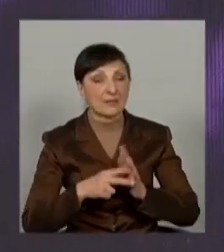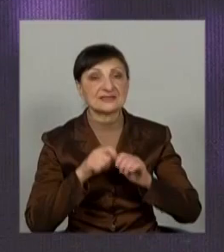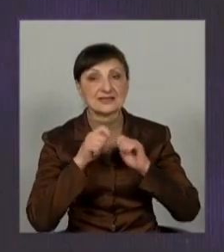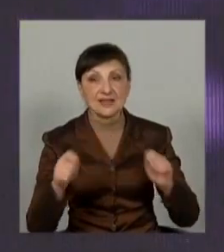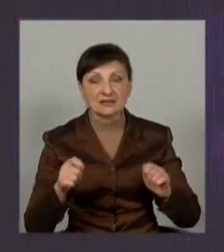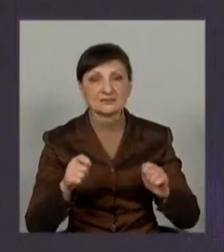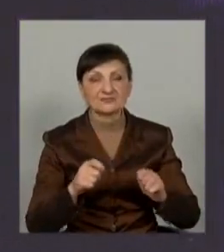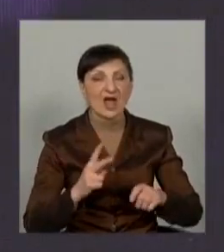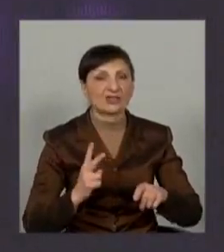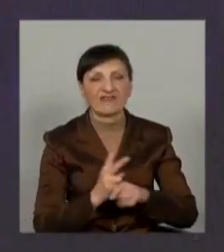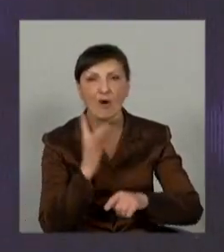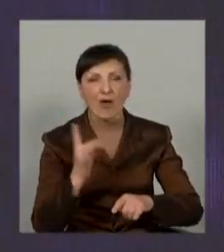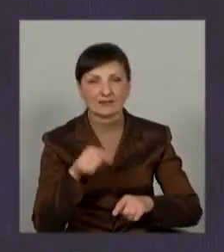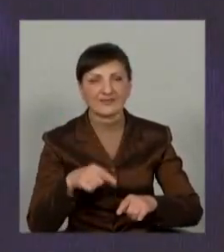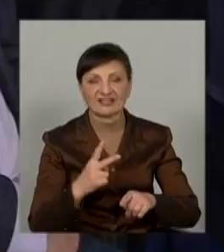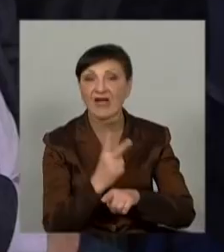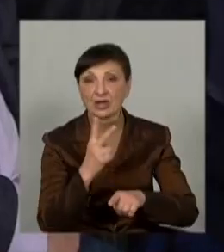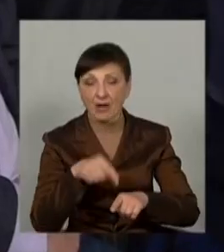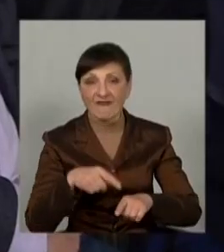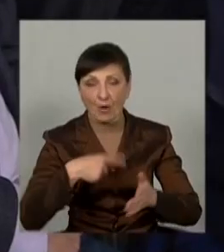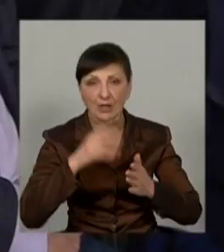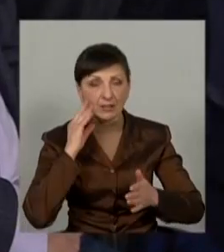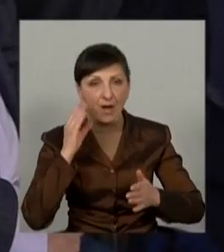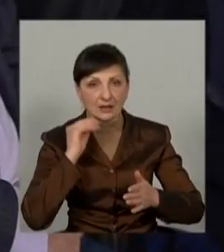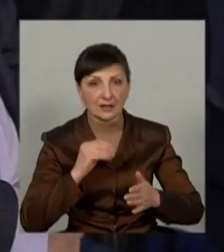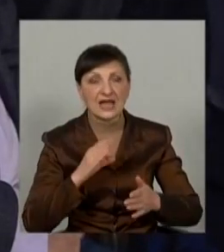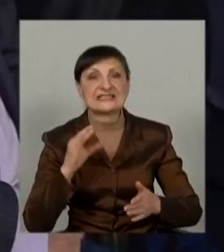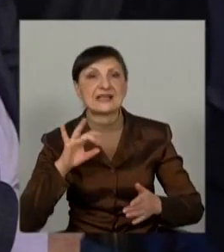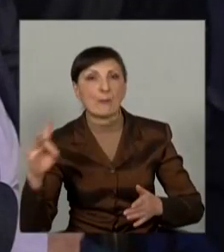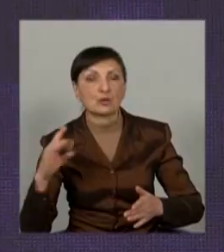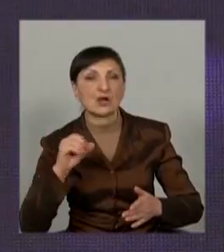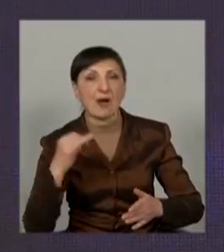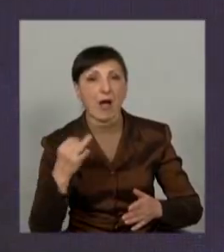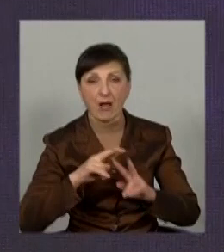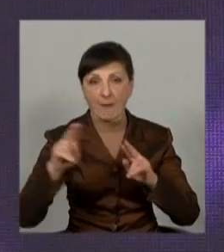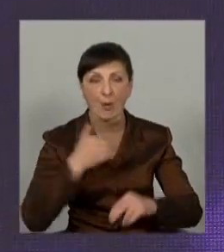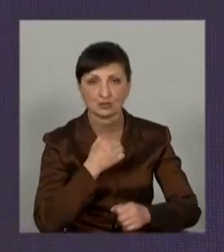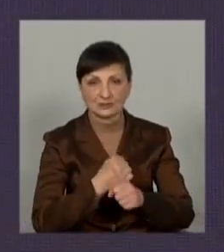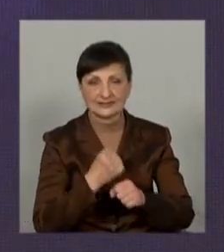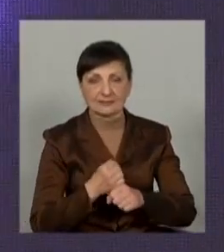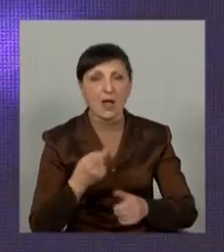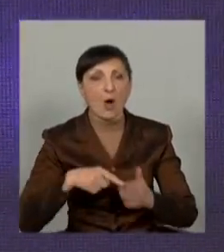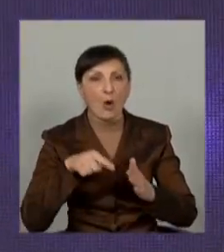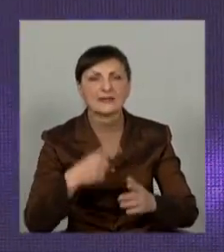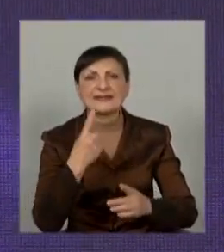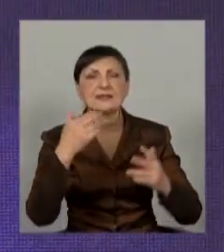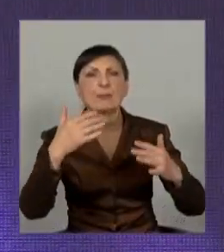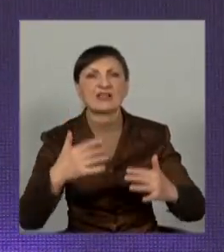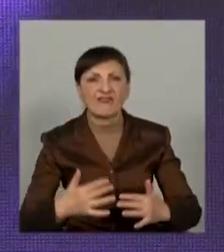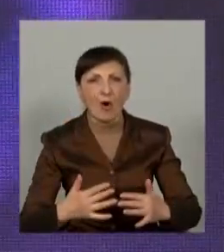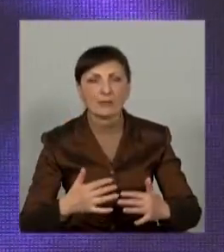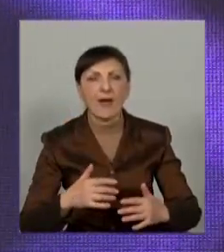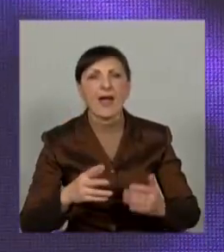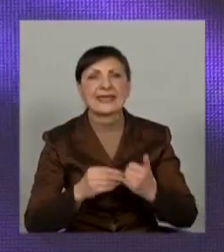цифрового двойника города по аналогии с такими мегаполисами, как Сингапур и Шанхай. Это единое хранилище данных города, единая платформа